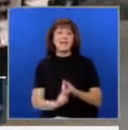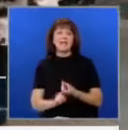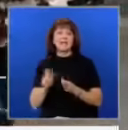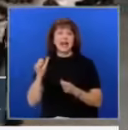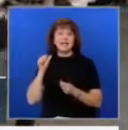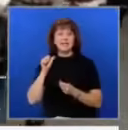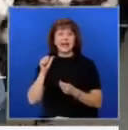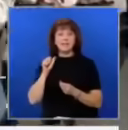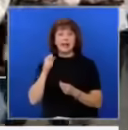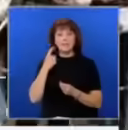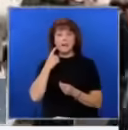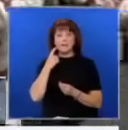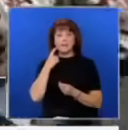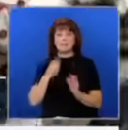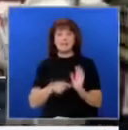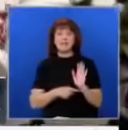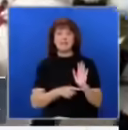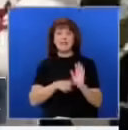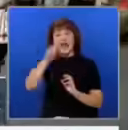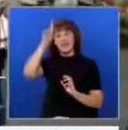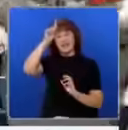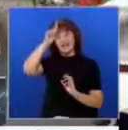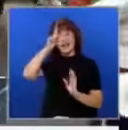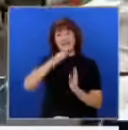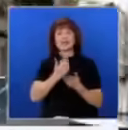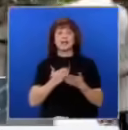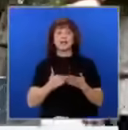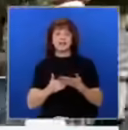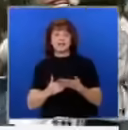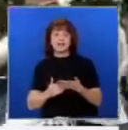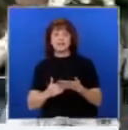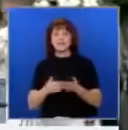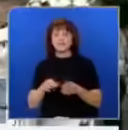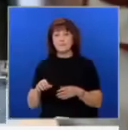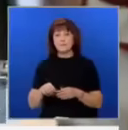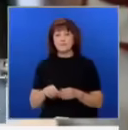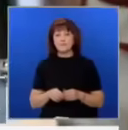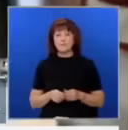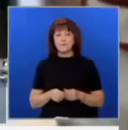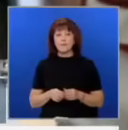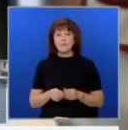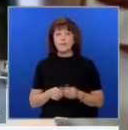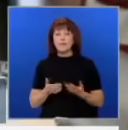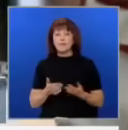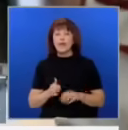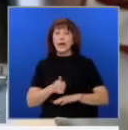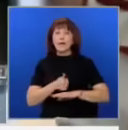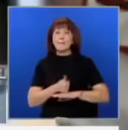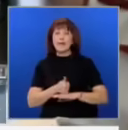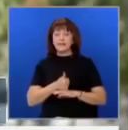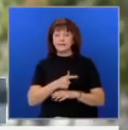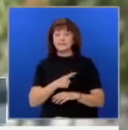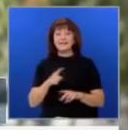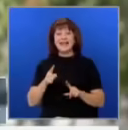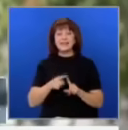Батенберг. Представител на гвардейска част постави венци от името на всички държавни институции. Кметът на столицата Васил Тързиев призова